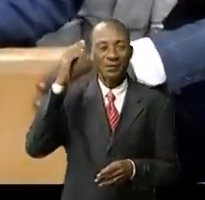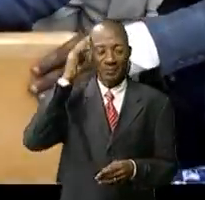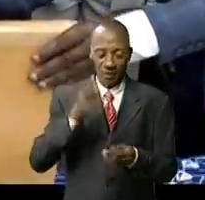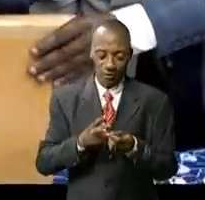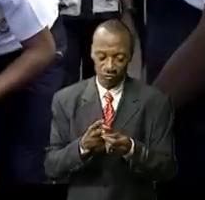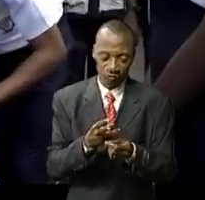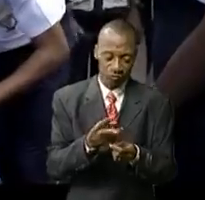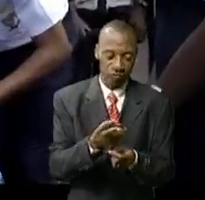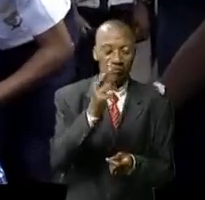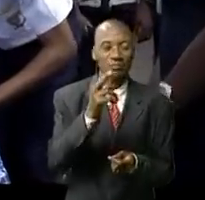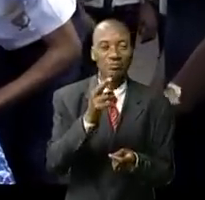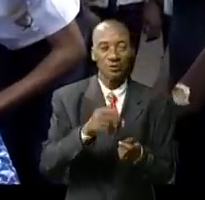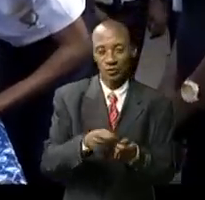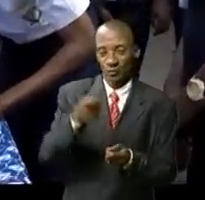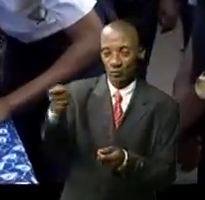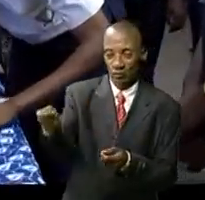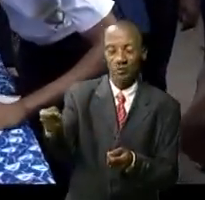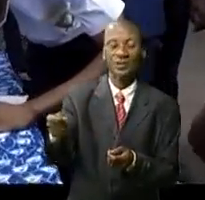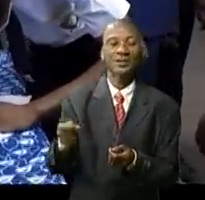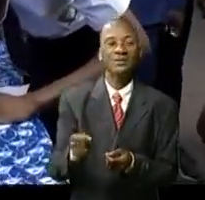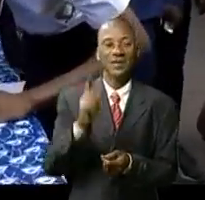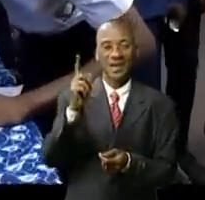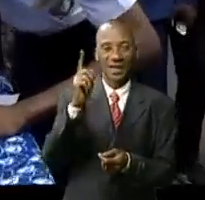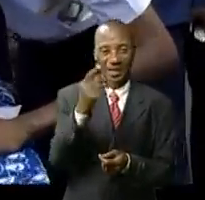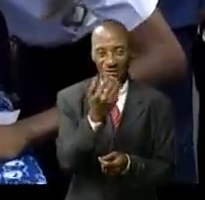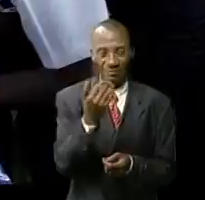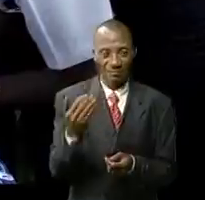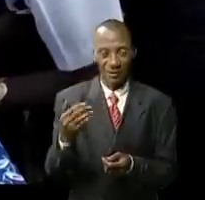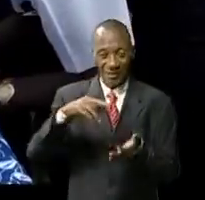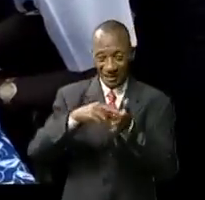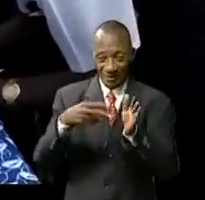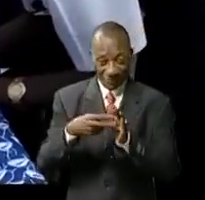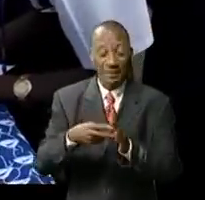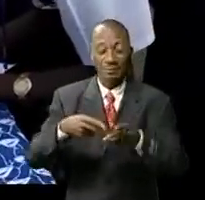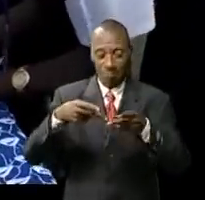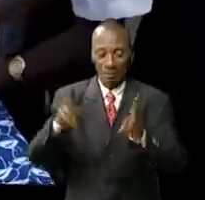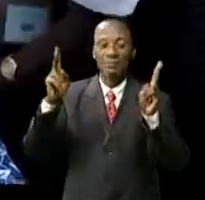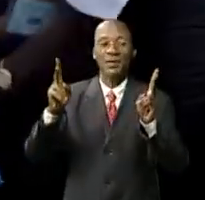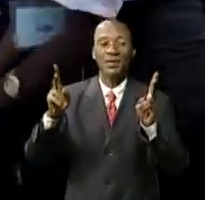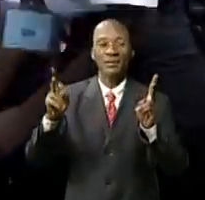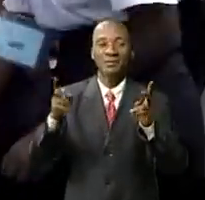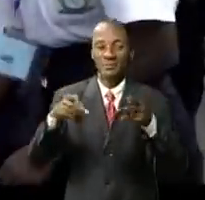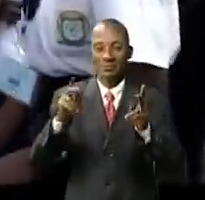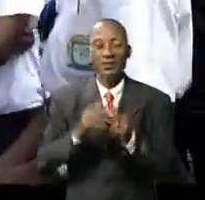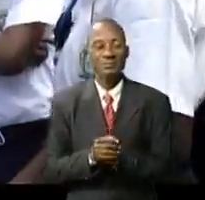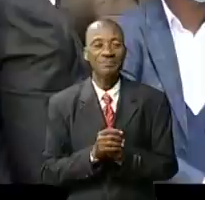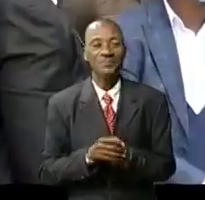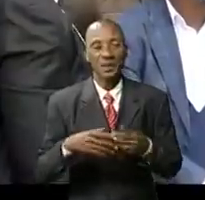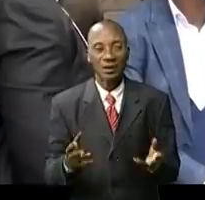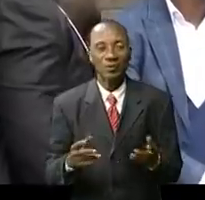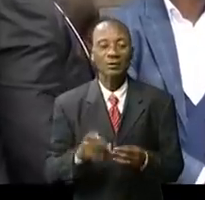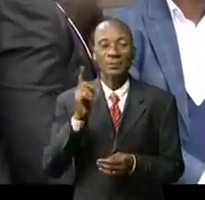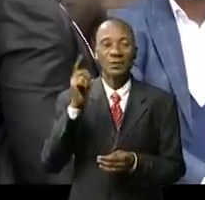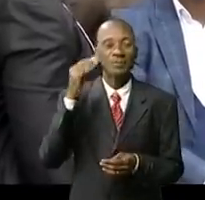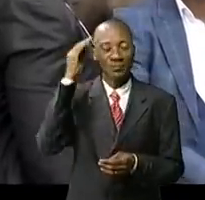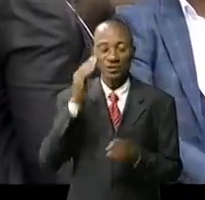remis à un finaliste, façon de dire que le go est donné. En tant que chef du gouvernement et père des familles, le Premier ministre a encouragé